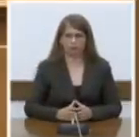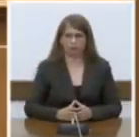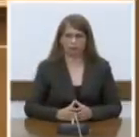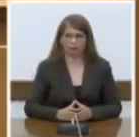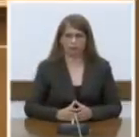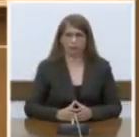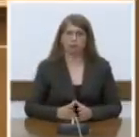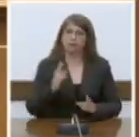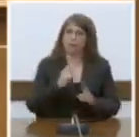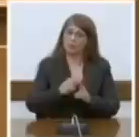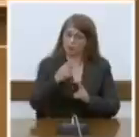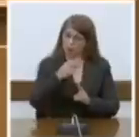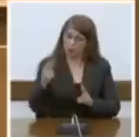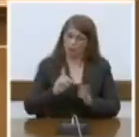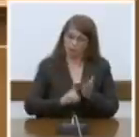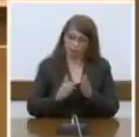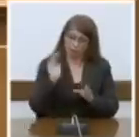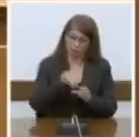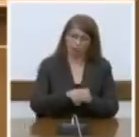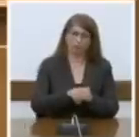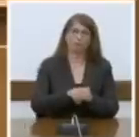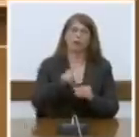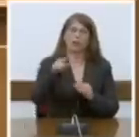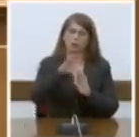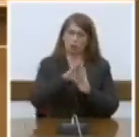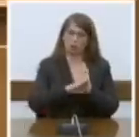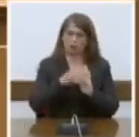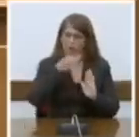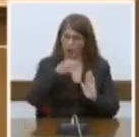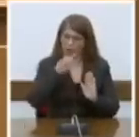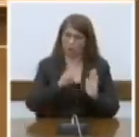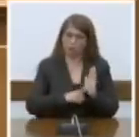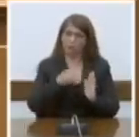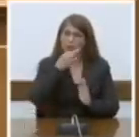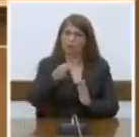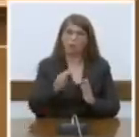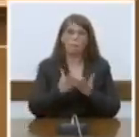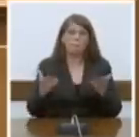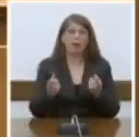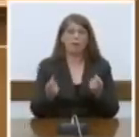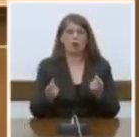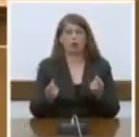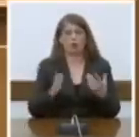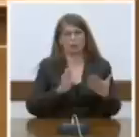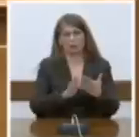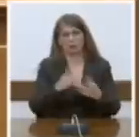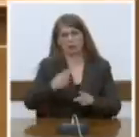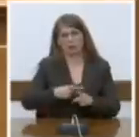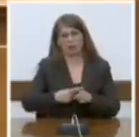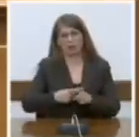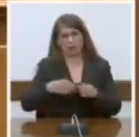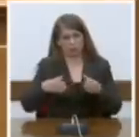Είναι σημαντικό θέμα και πρέπει να περιλαμβάνεται στη συζήτηση των πραγματικών δηλώσεων. Οφείλουμε να αναφερθούμε στις μεγάλες προκλήσεις που καλείται να αντιμετωπίσει η Ελλάδα στον τομέα της εξωτερικής